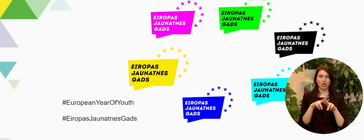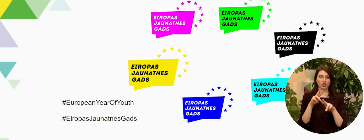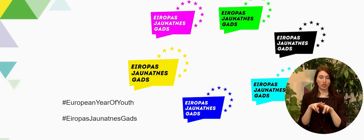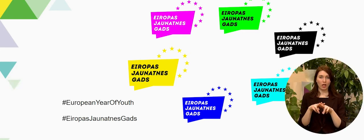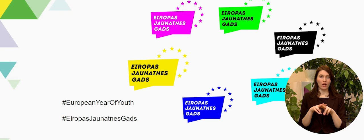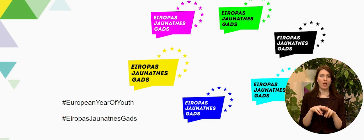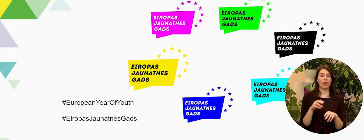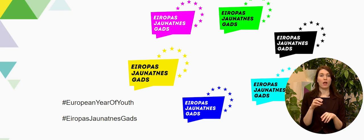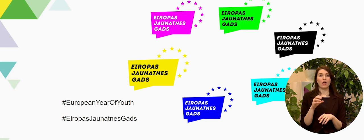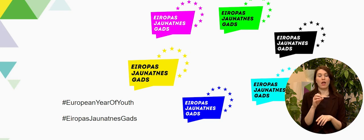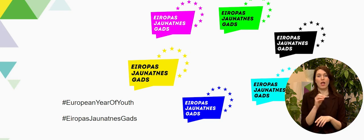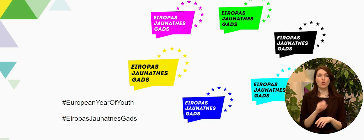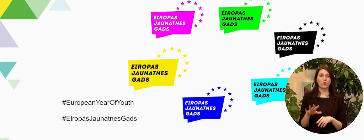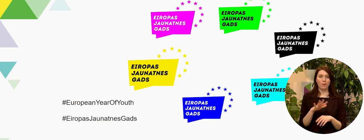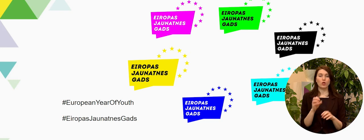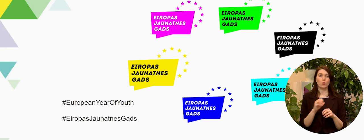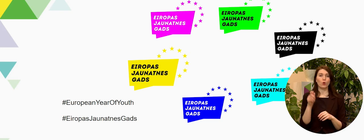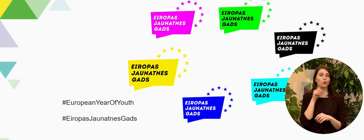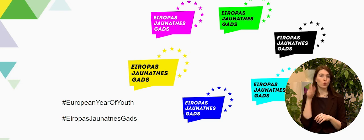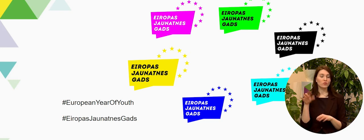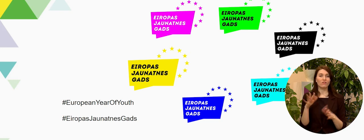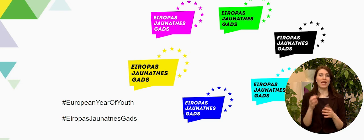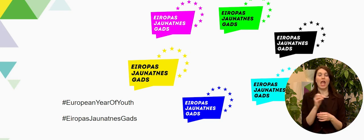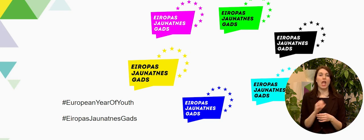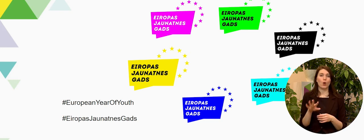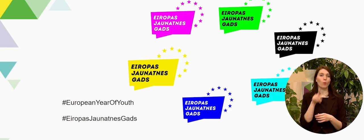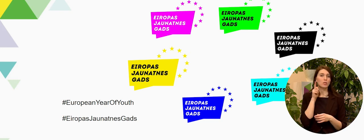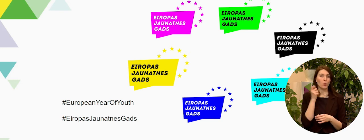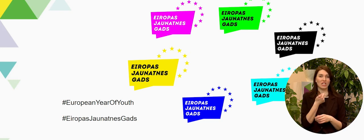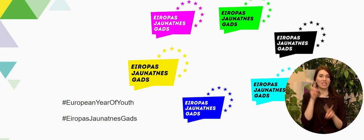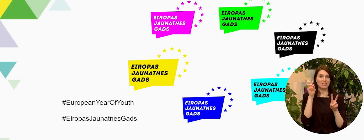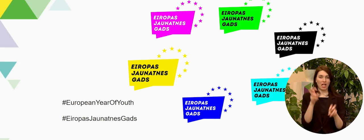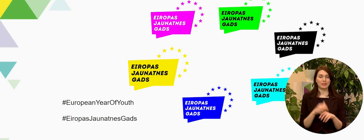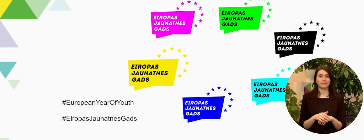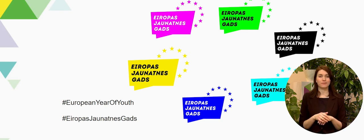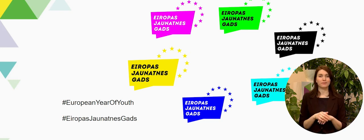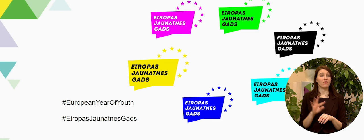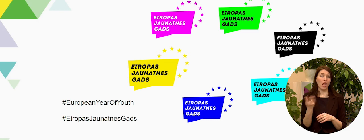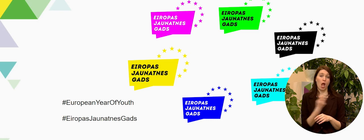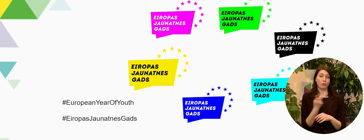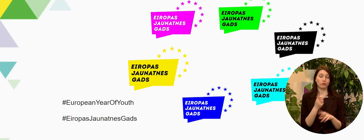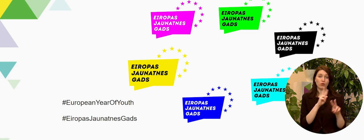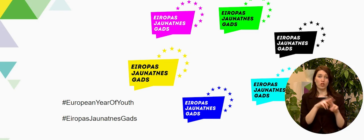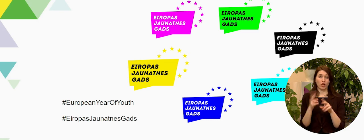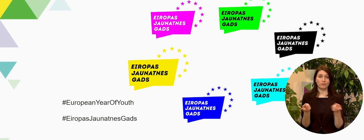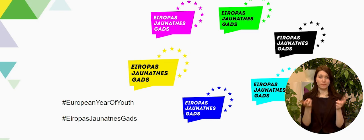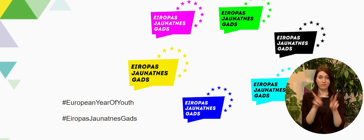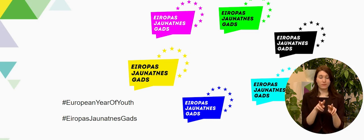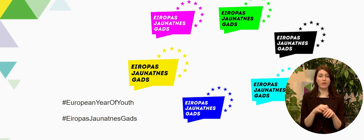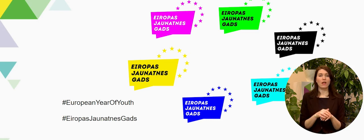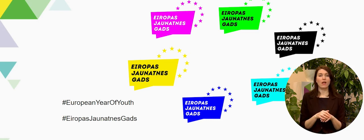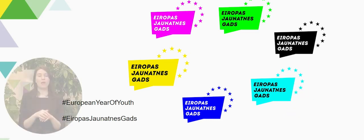European Europe Youth vai Eiropas jaunatnes gads vai arī abus divus. Šotie